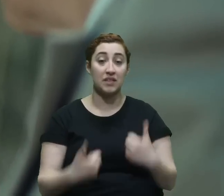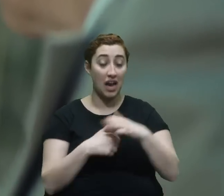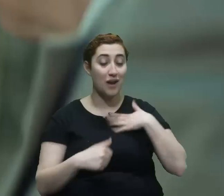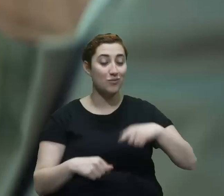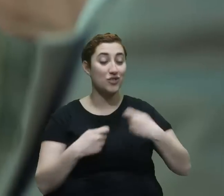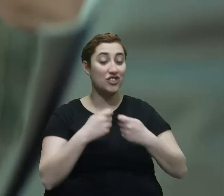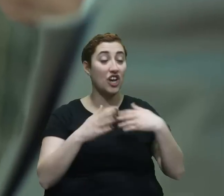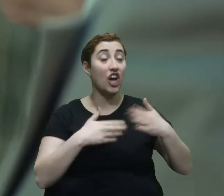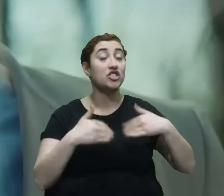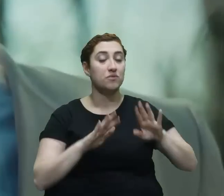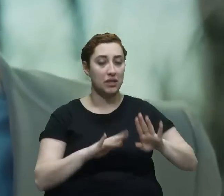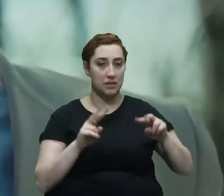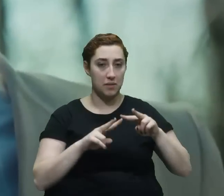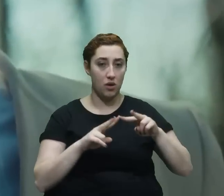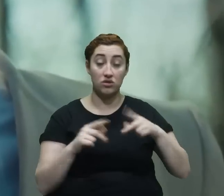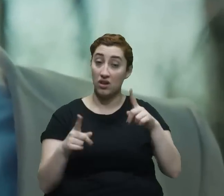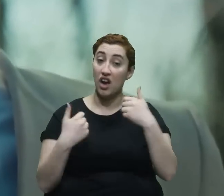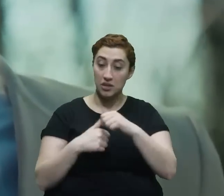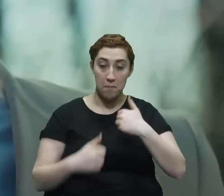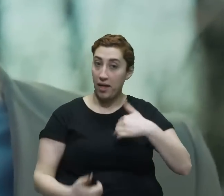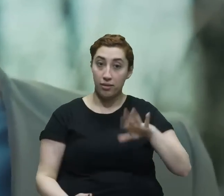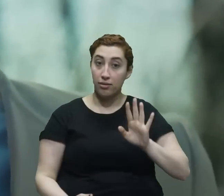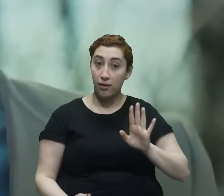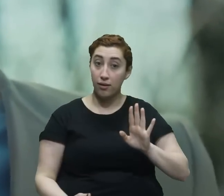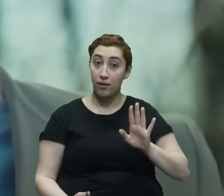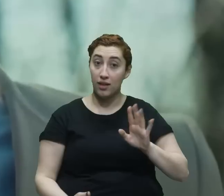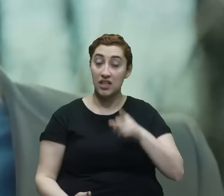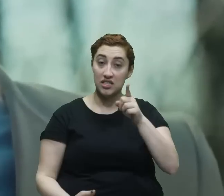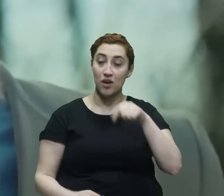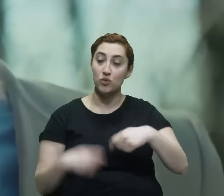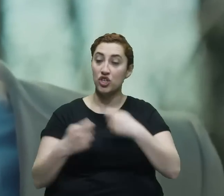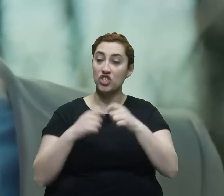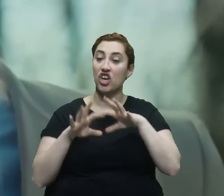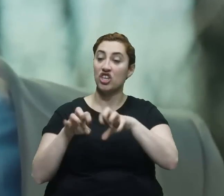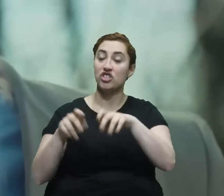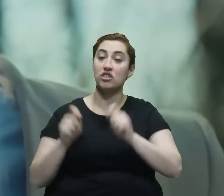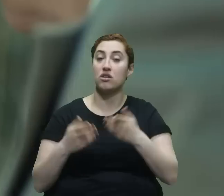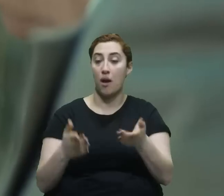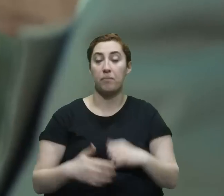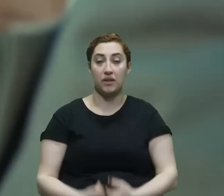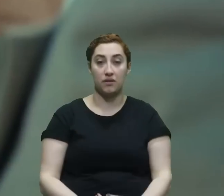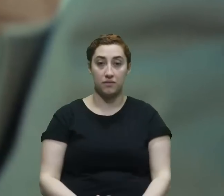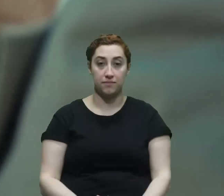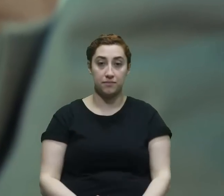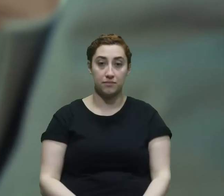Karımı bu işe karıştırma Miloş. Karını ben değil, sen karıştırdın Akbar.